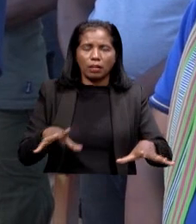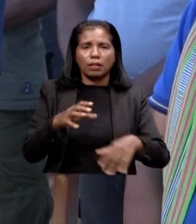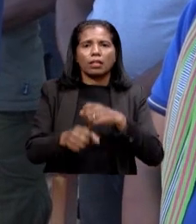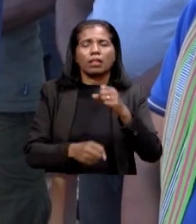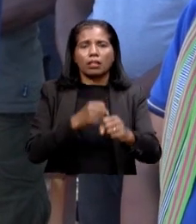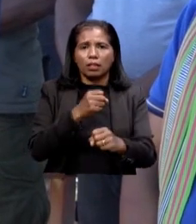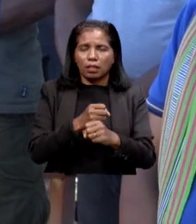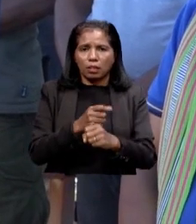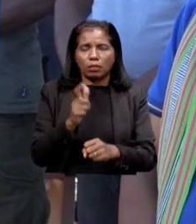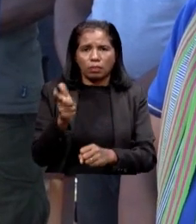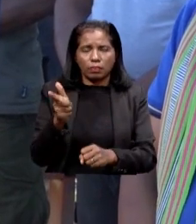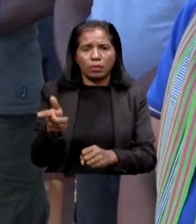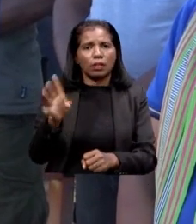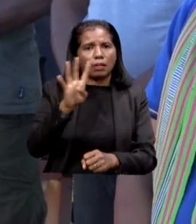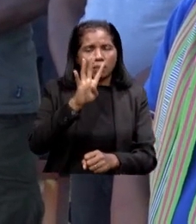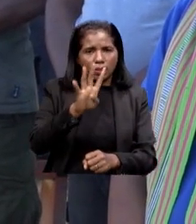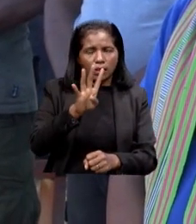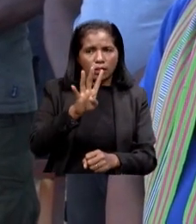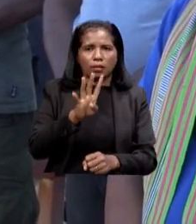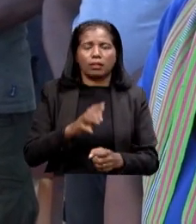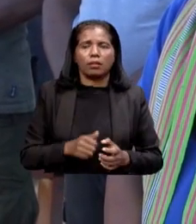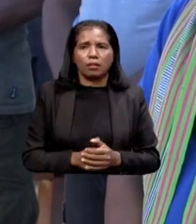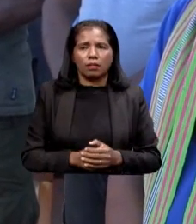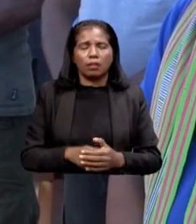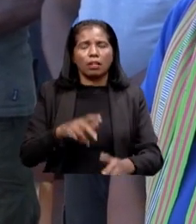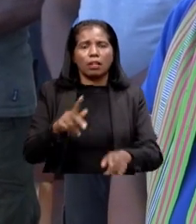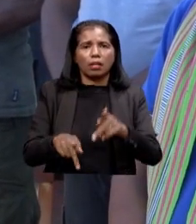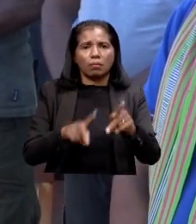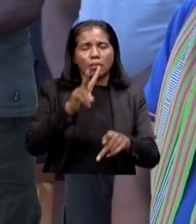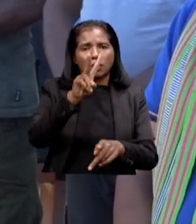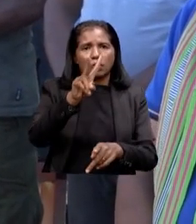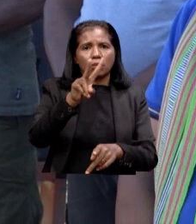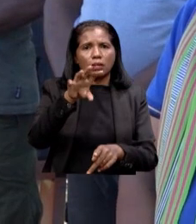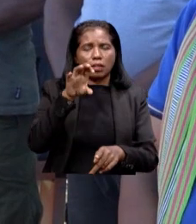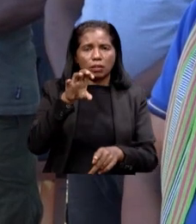si hatnilara liur rihu atus rua.